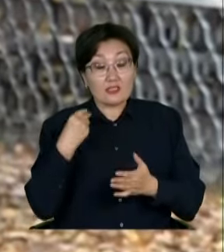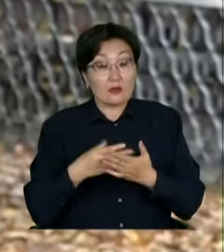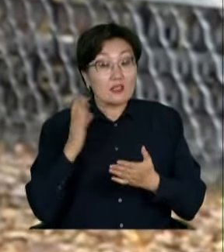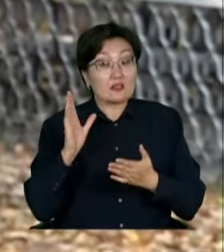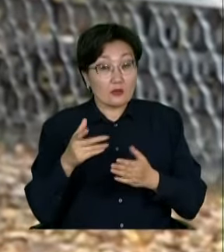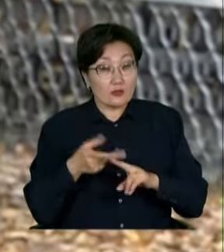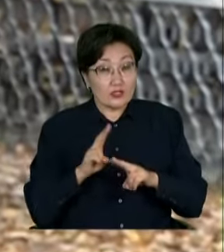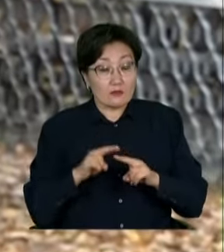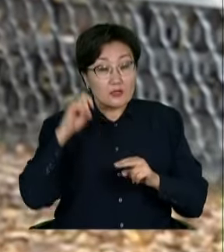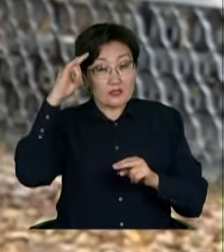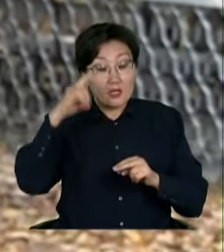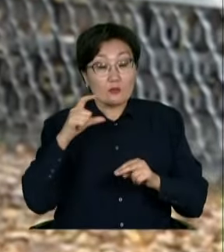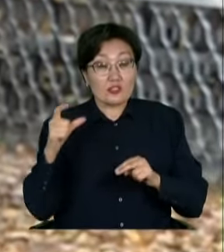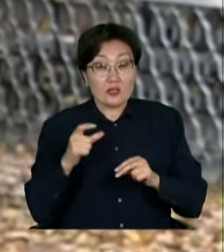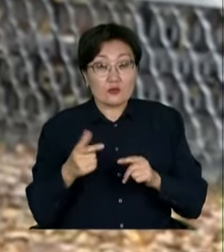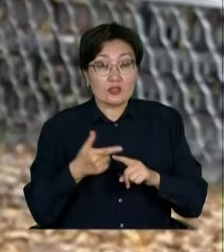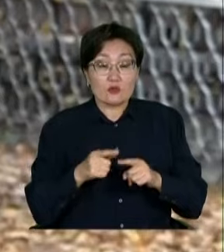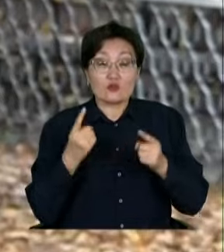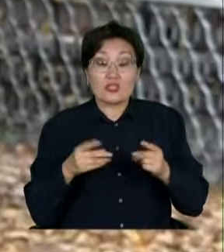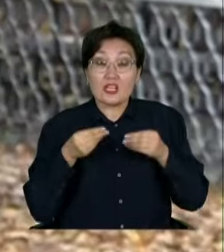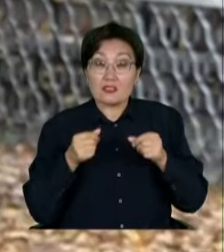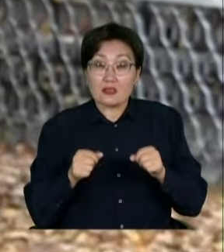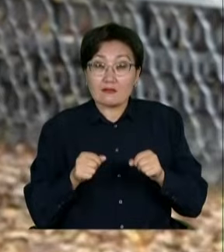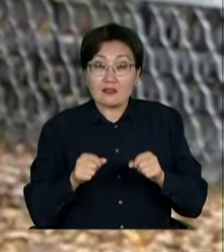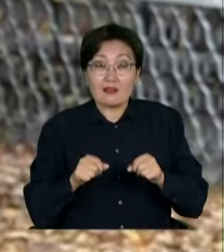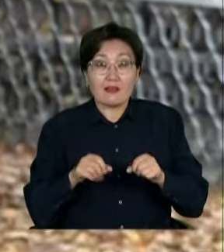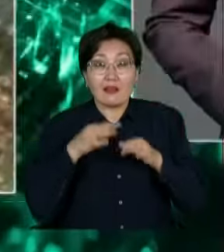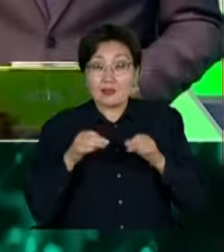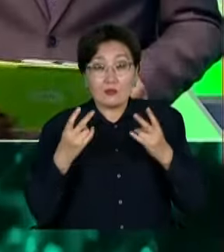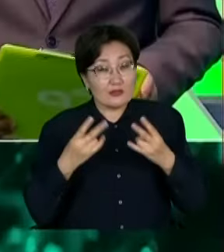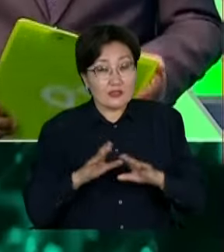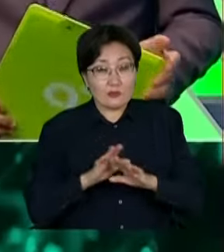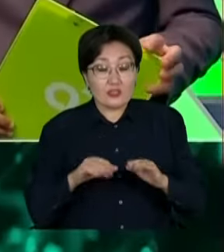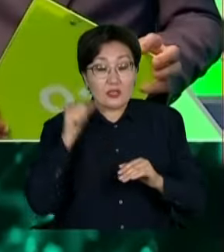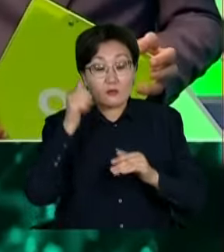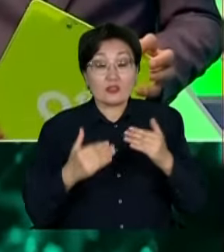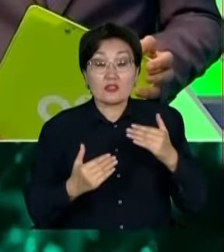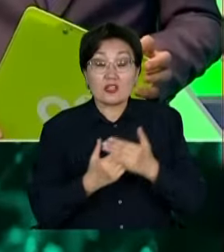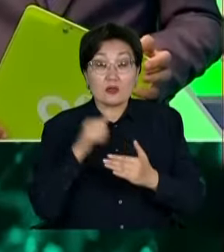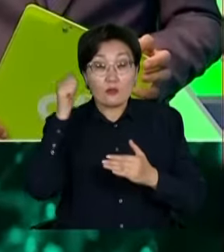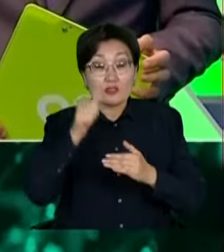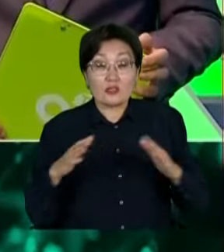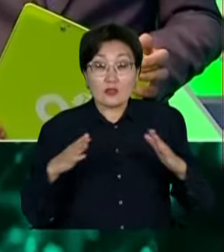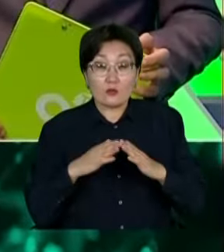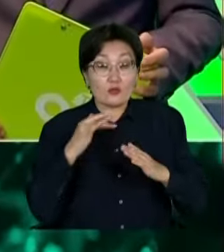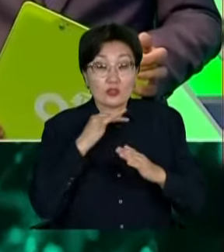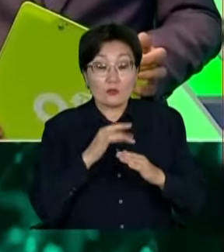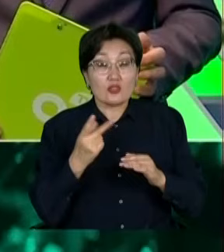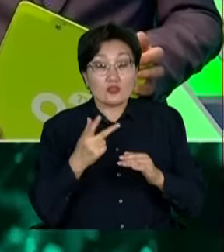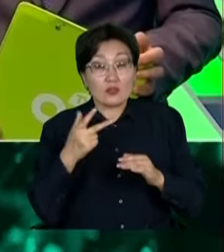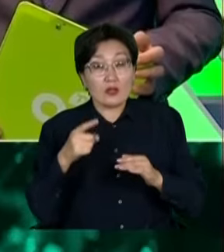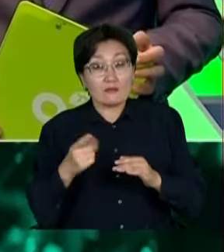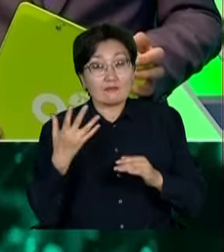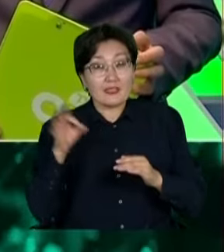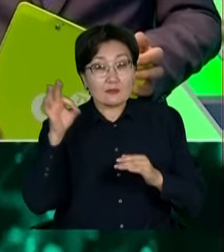отырады. Бұл ел экономикасына айтарлықтай әсер етеді деп айту қиын. Себебі жаңа жылға дейін баспаналар ең көп дегенде